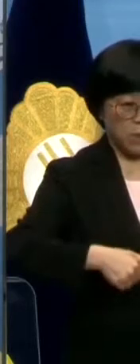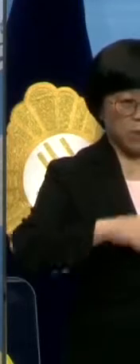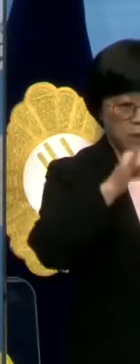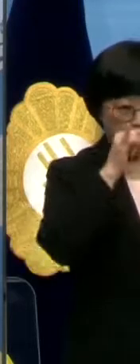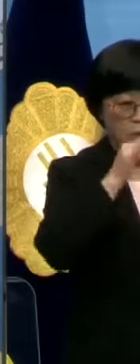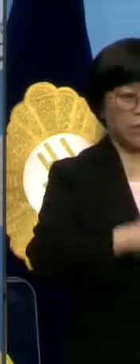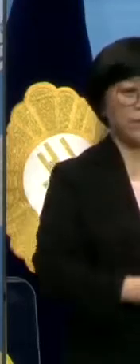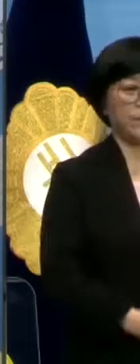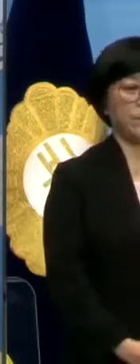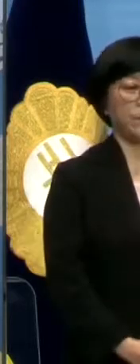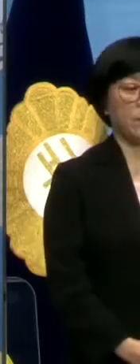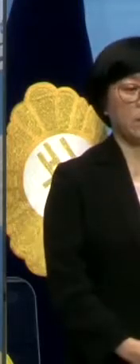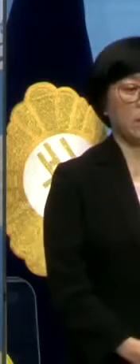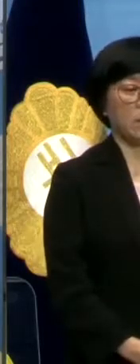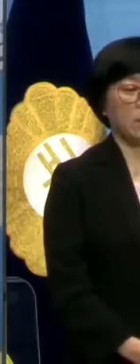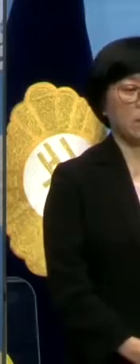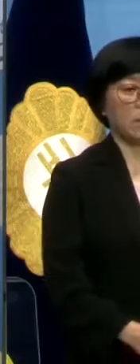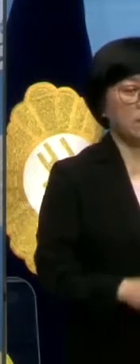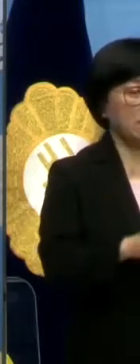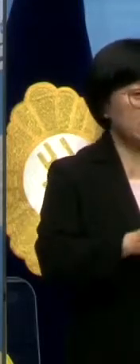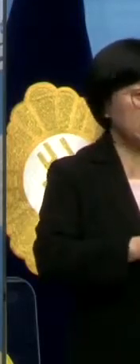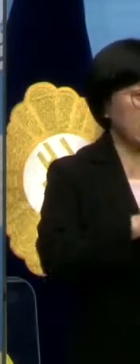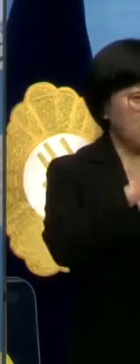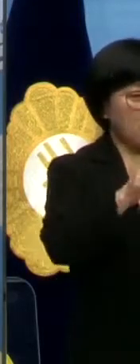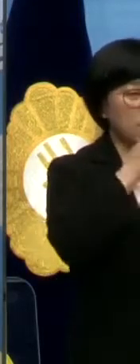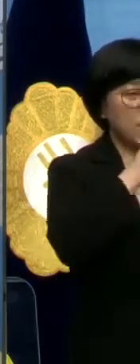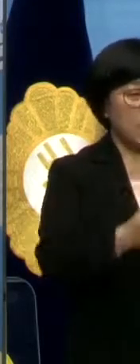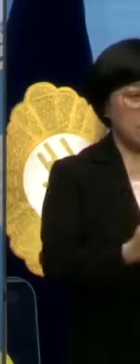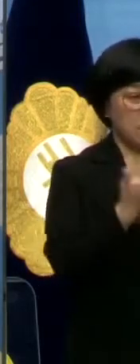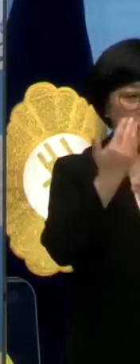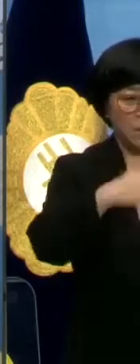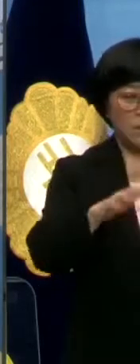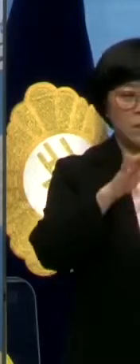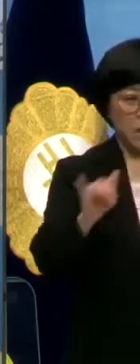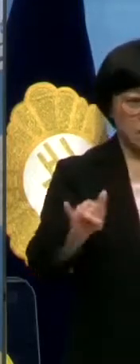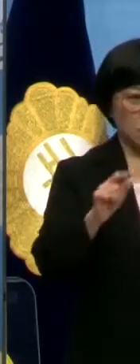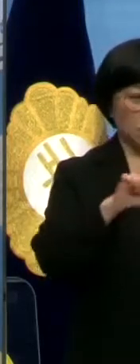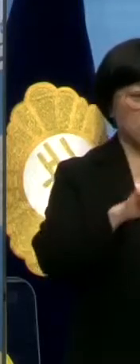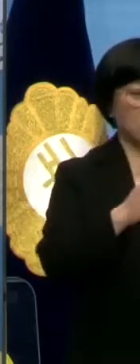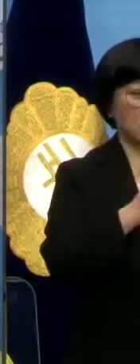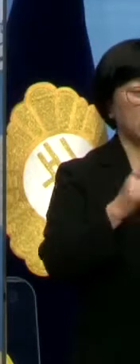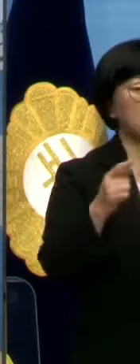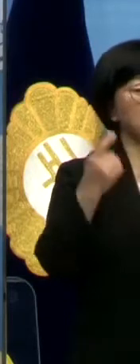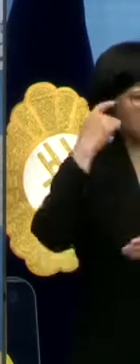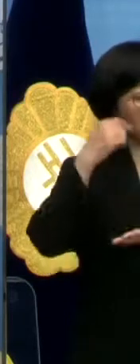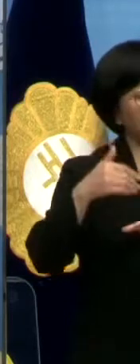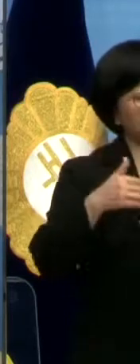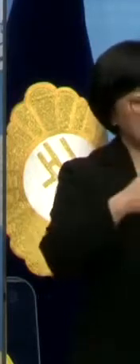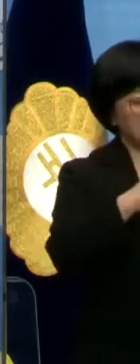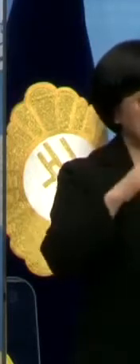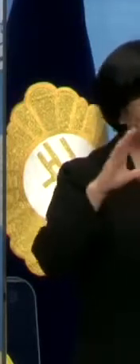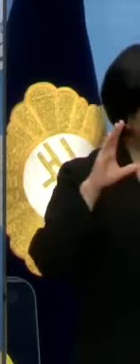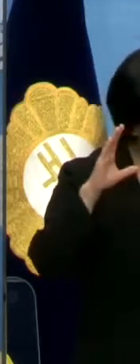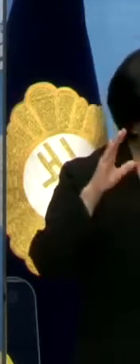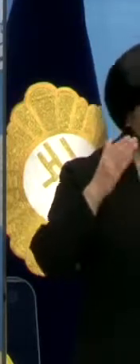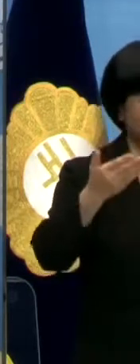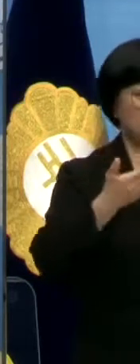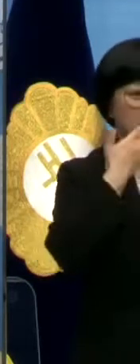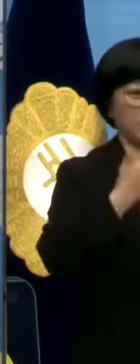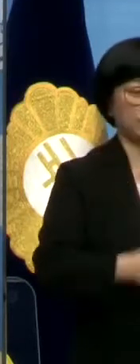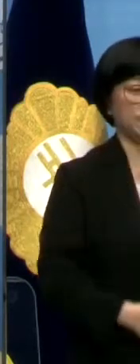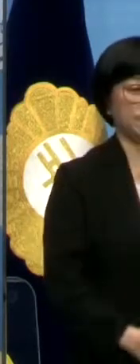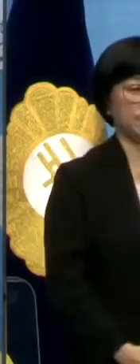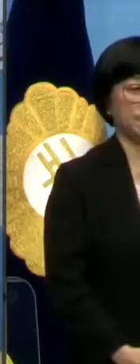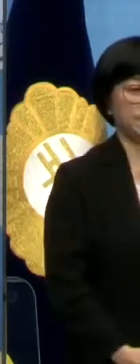많이 있지만 산재 유가족들 그리고 사회적 참사의 희생자와 그 가족들의 의견을 경청하면 될 것이라고